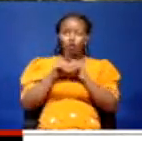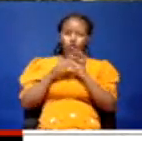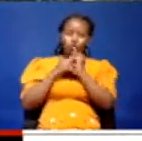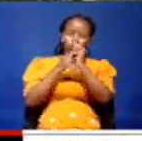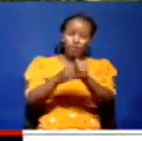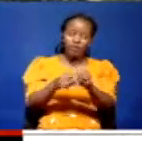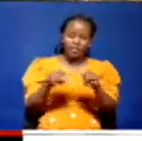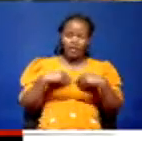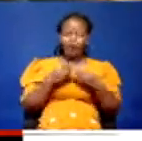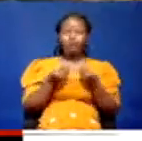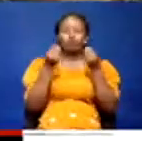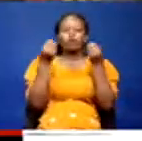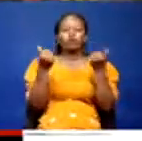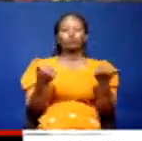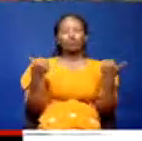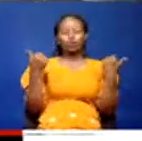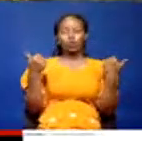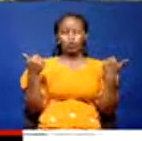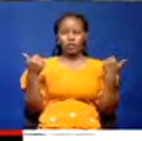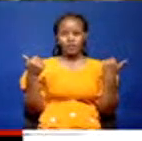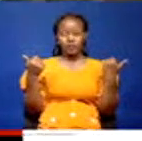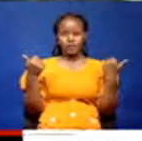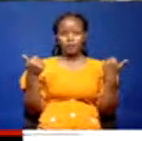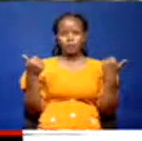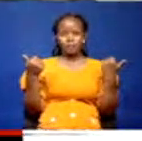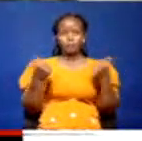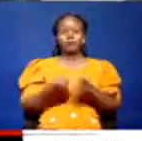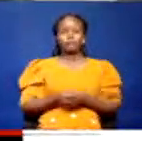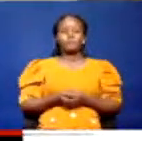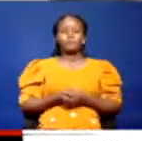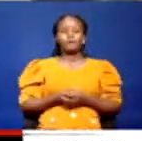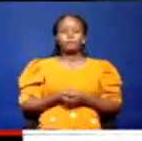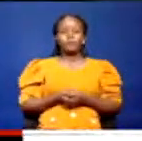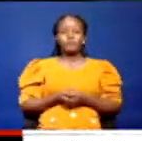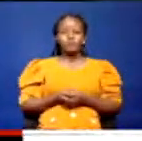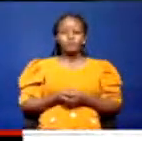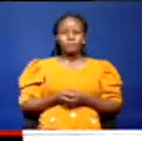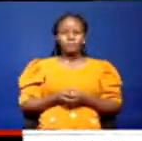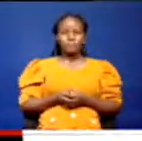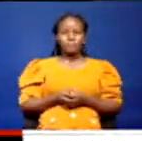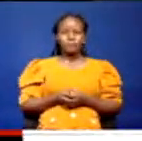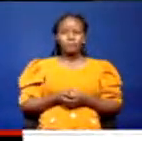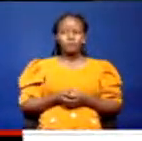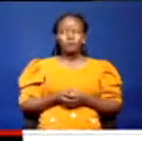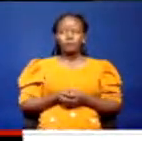solution. Yeah.